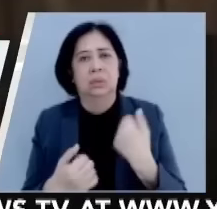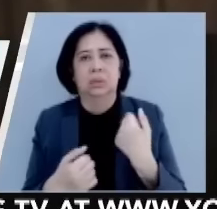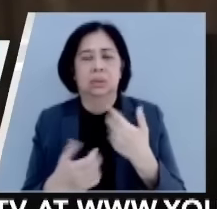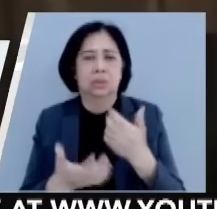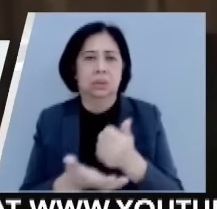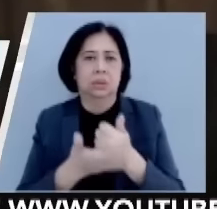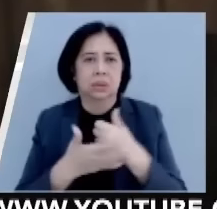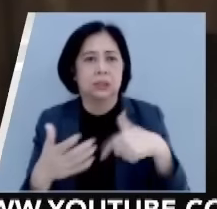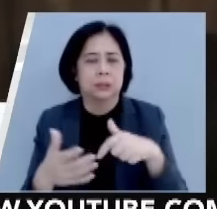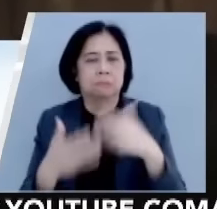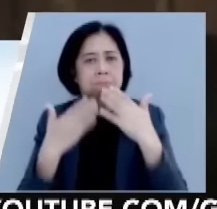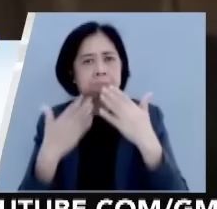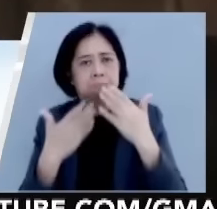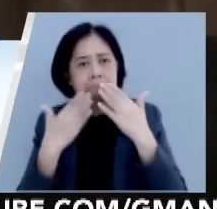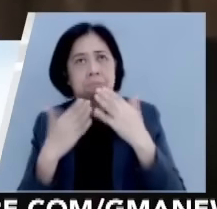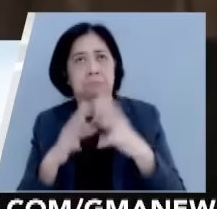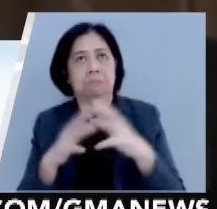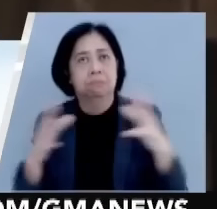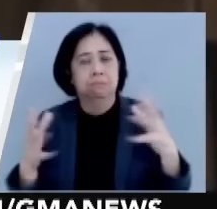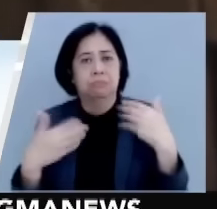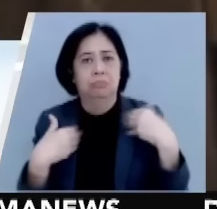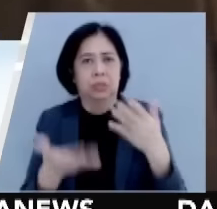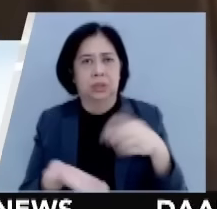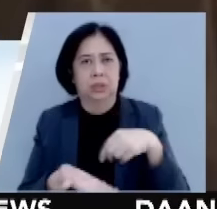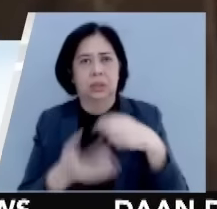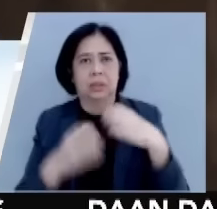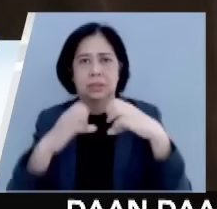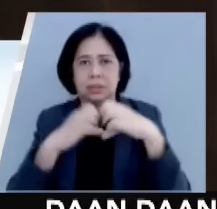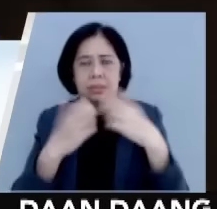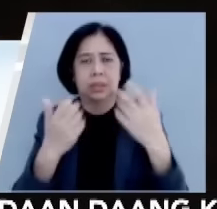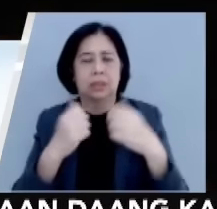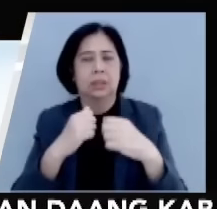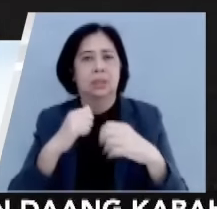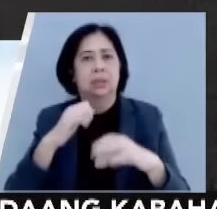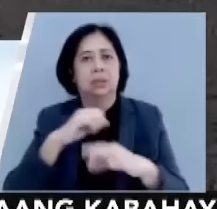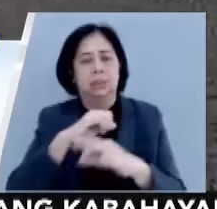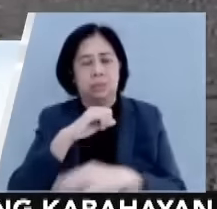Kung nagpapasalamat po ako at may katulad ng GMA na lang namimigay.